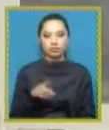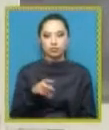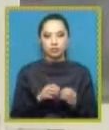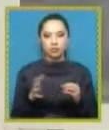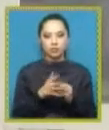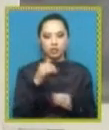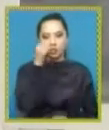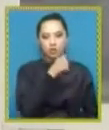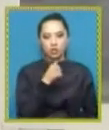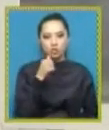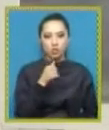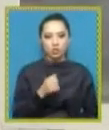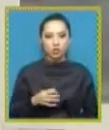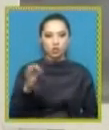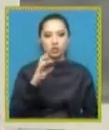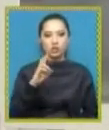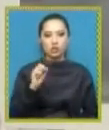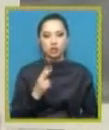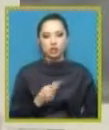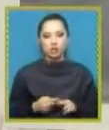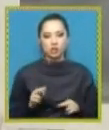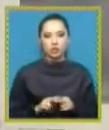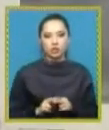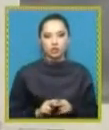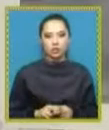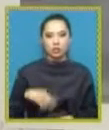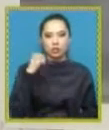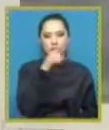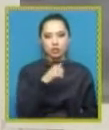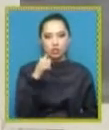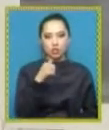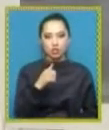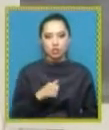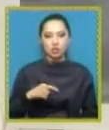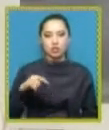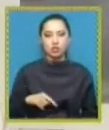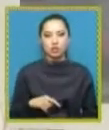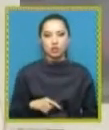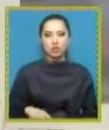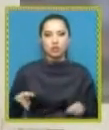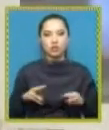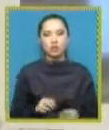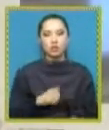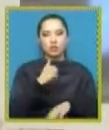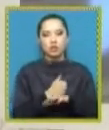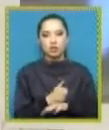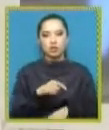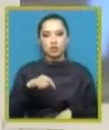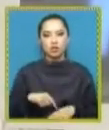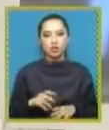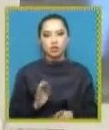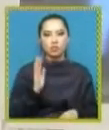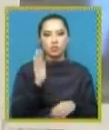2015 жыл ұлттық тарихымызды ұлықтау және бүгінгі биіктерімізді бағалау тұрғысынан мерейлі белестер жылы. Мемлекет басшысы халық арнаған дәстүрлі